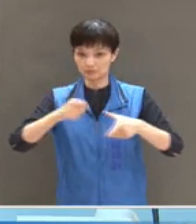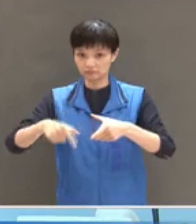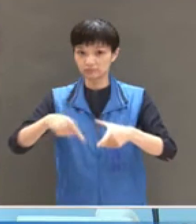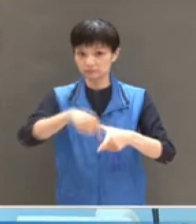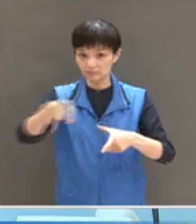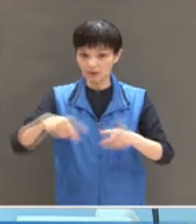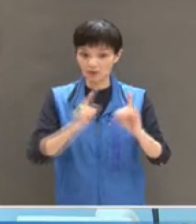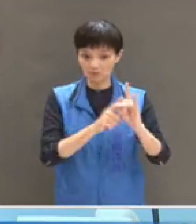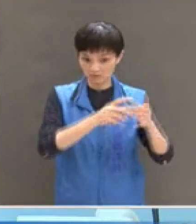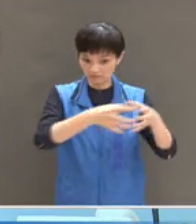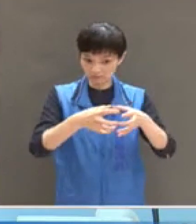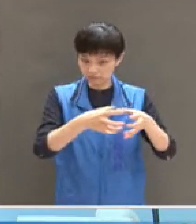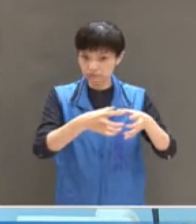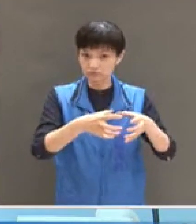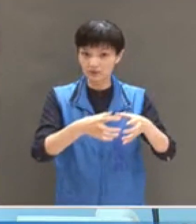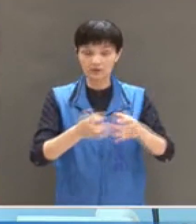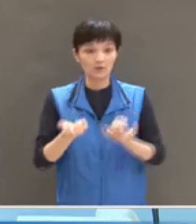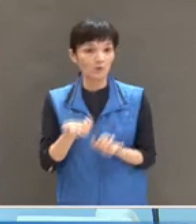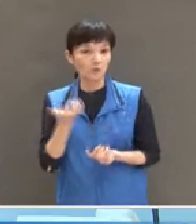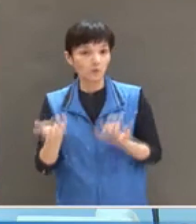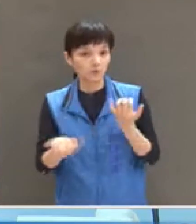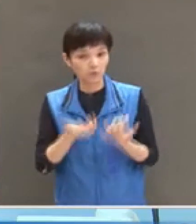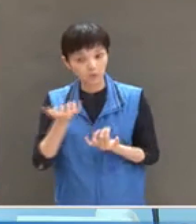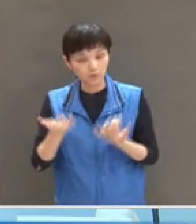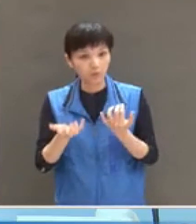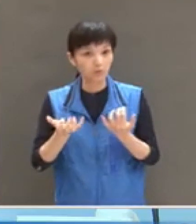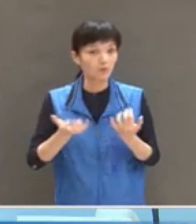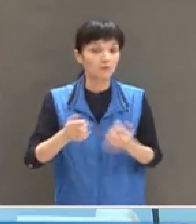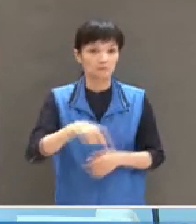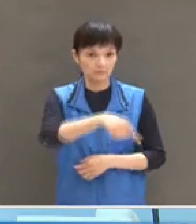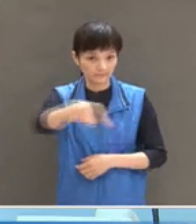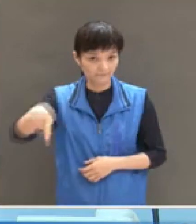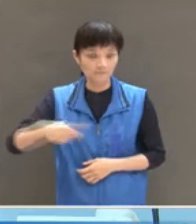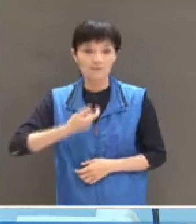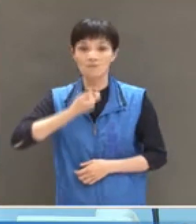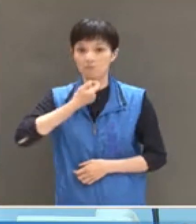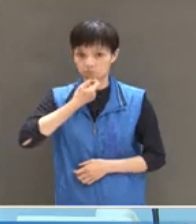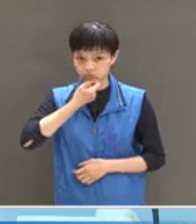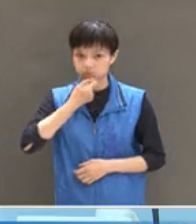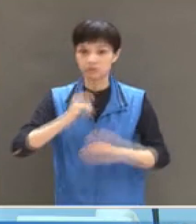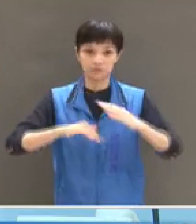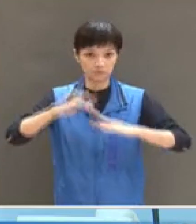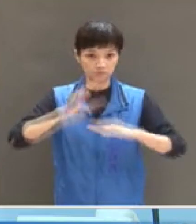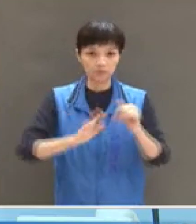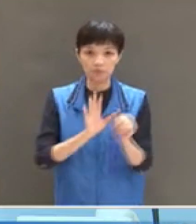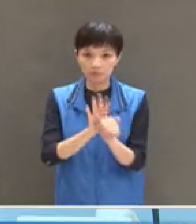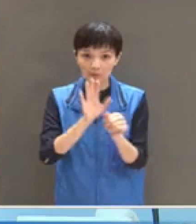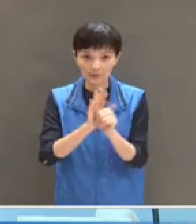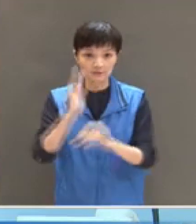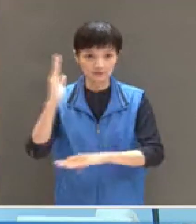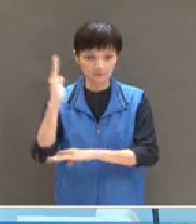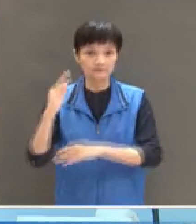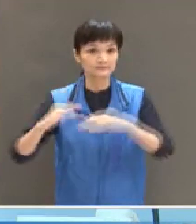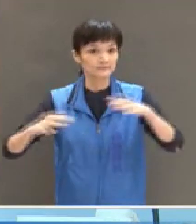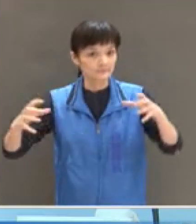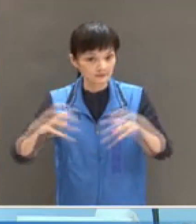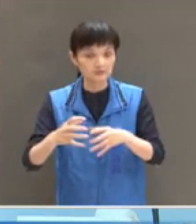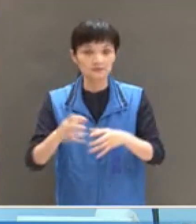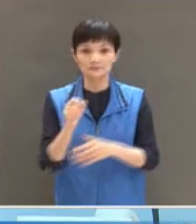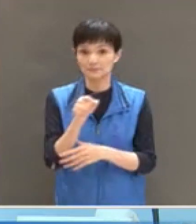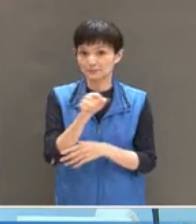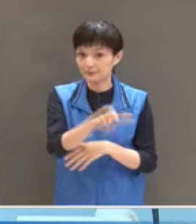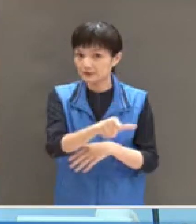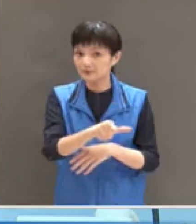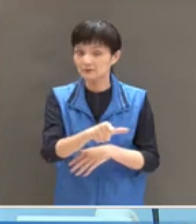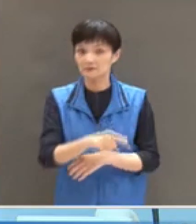宗教团体、有热心人士愿意来协助政府购买疫苗，政府不